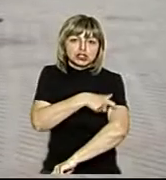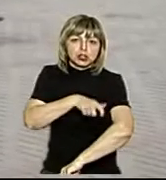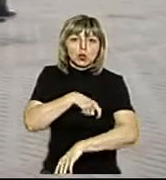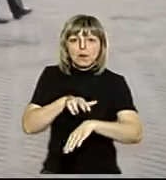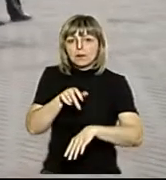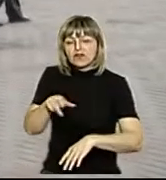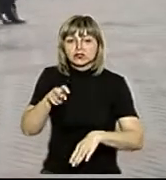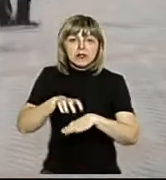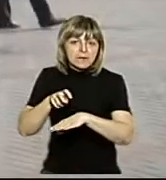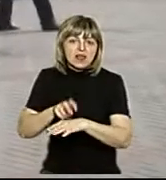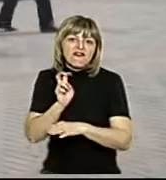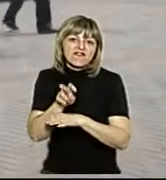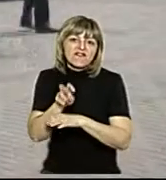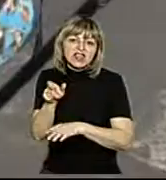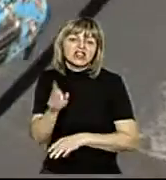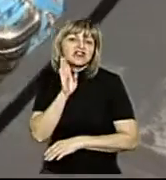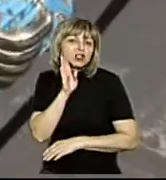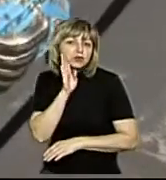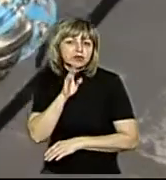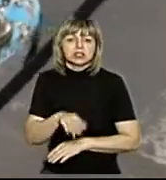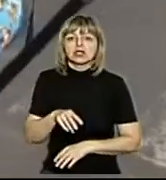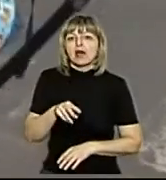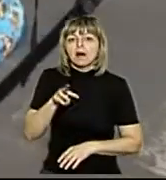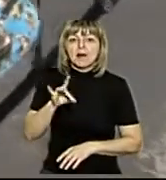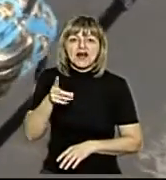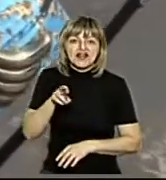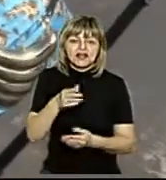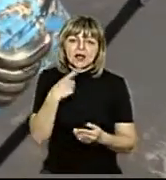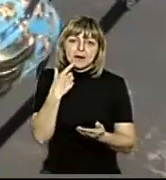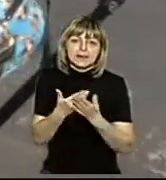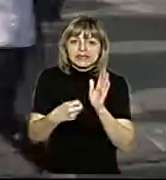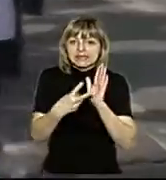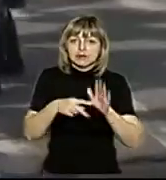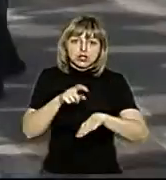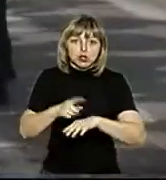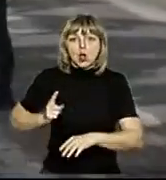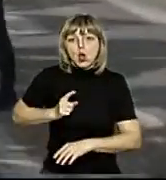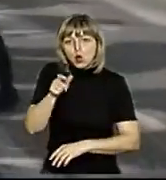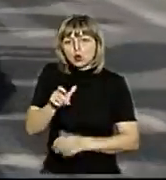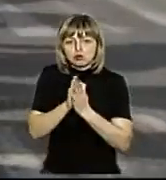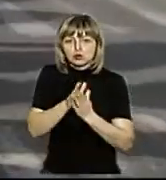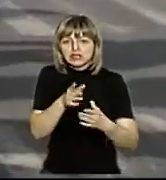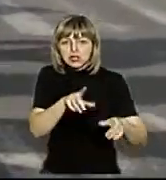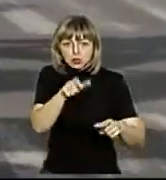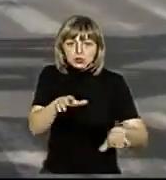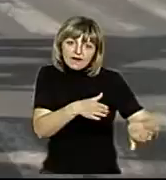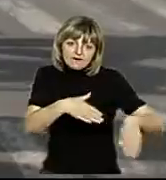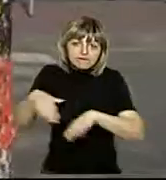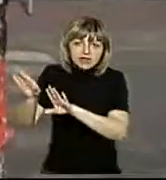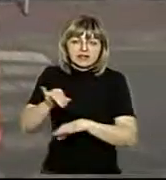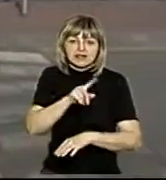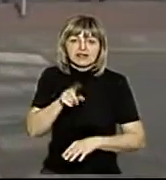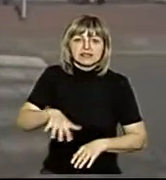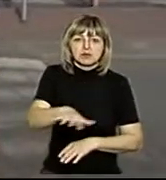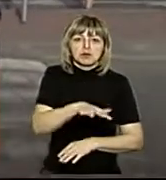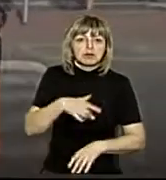медики. Відвідувачка цього закладу Лучанка Марія каже, близько 17-ї охорона їх попросила вийти із приміщення. Я